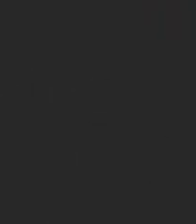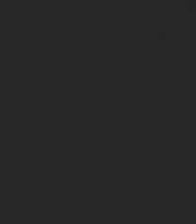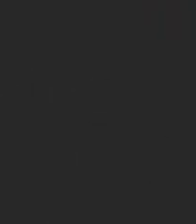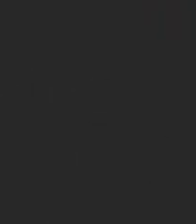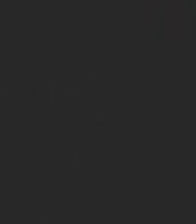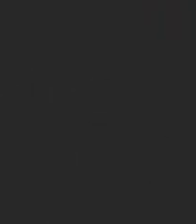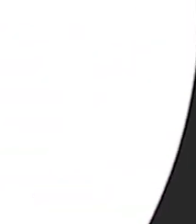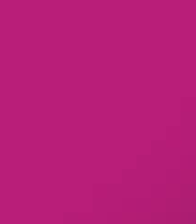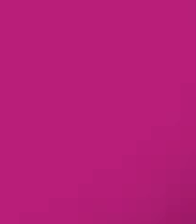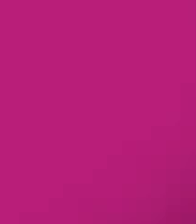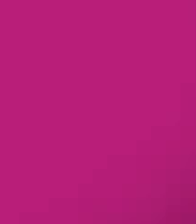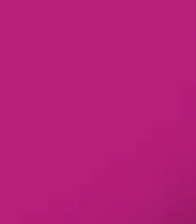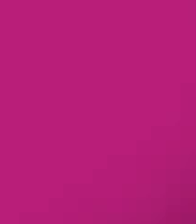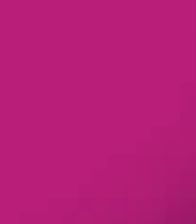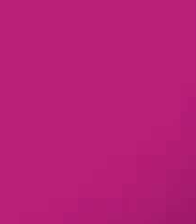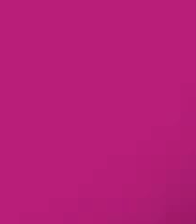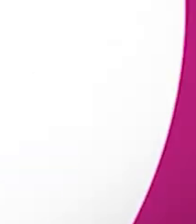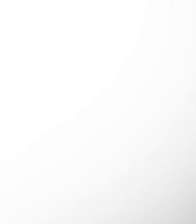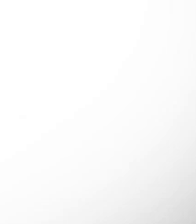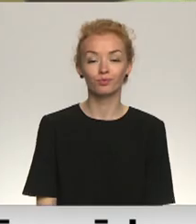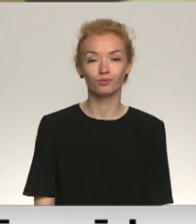Re, viss ēters ir te!